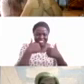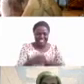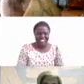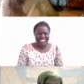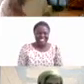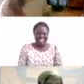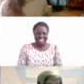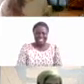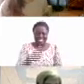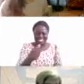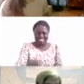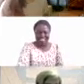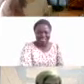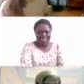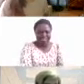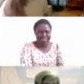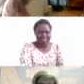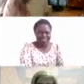Merci.